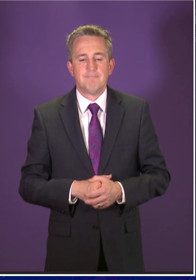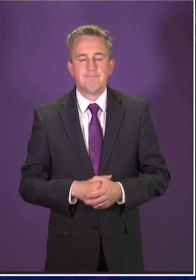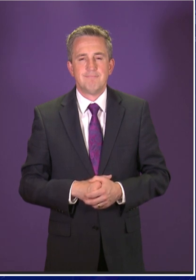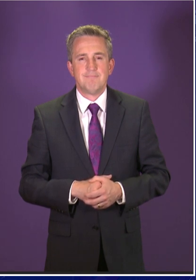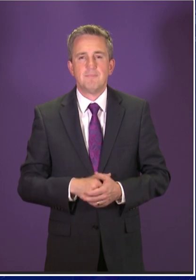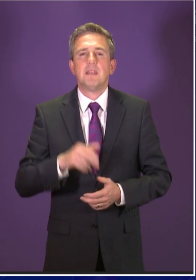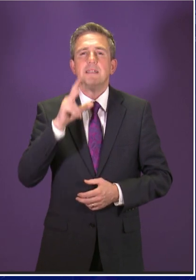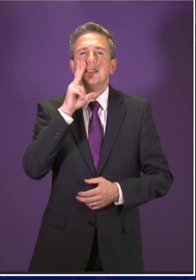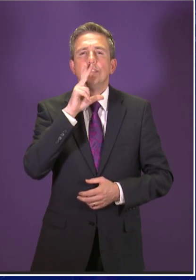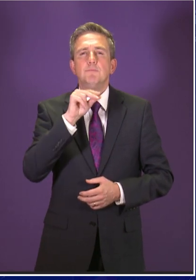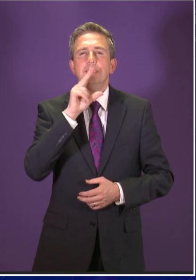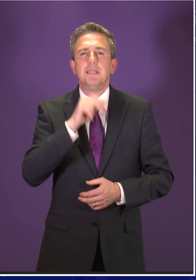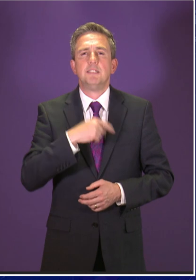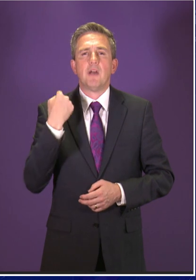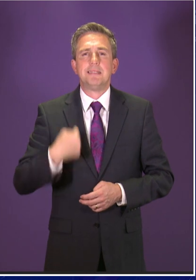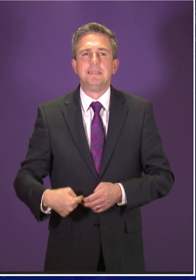还是毁灭